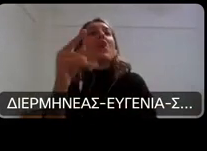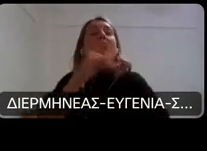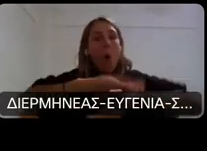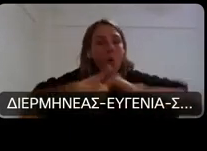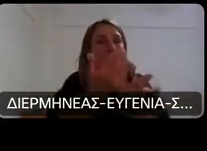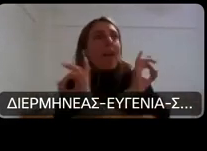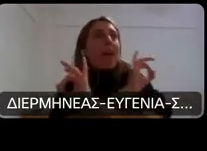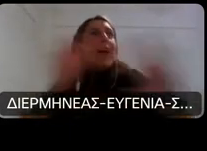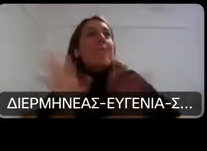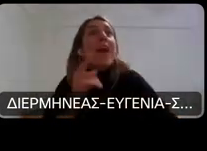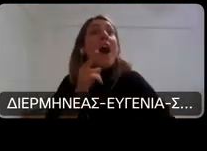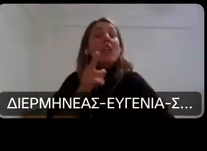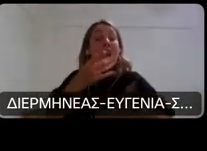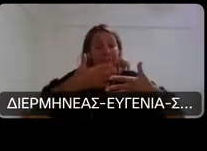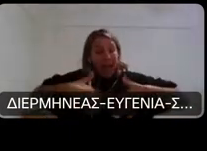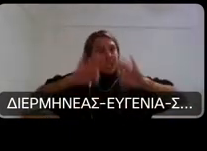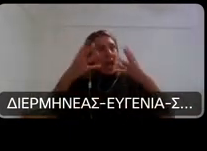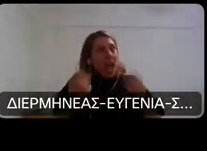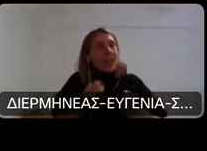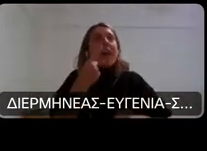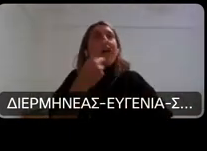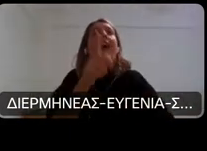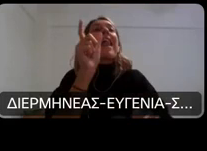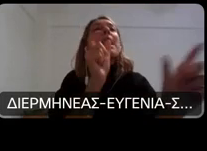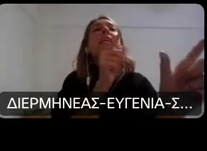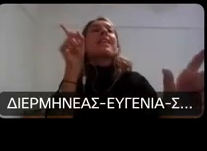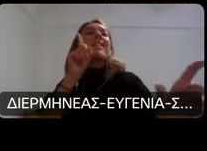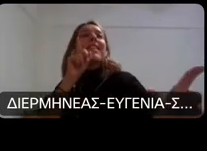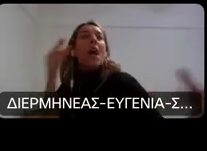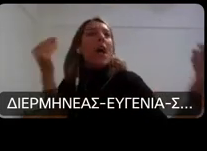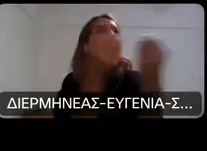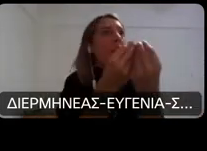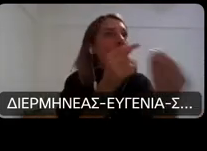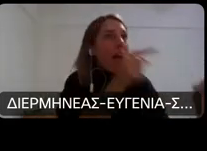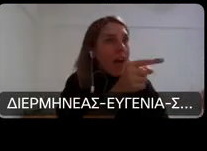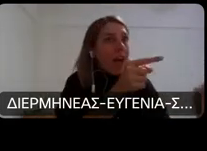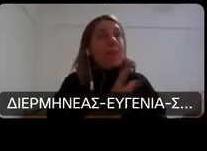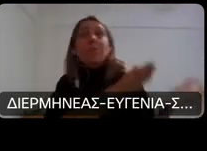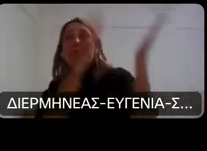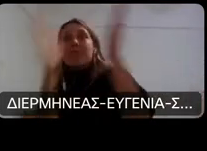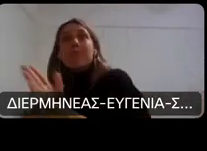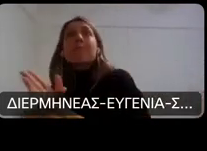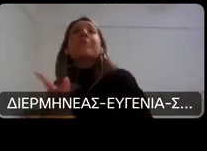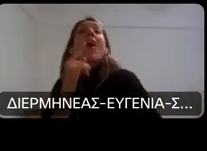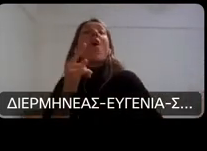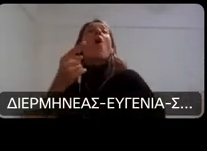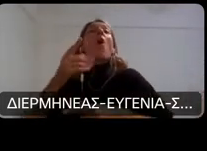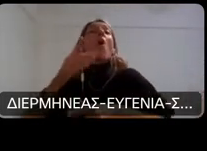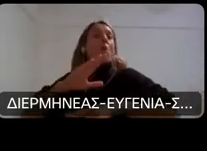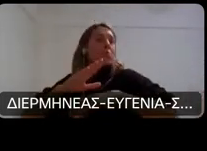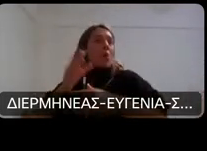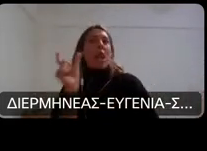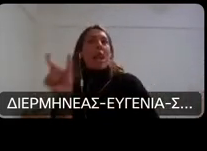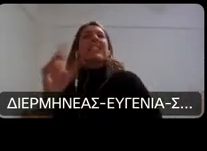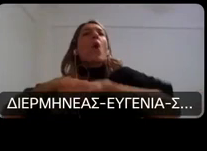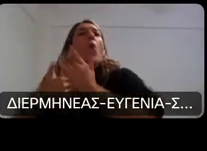αφετηρίες. Είναι άλλο πράγμα να προτείνει θηλυκοποίηση από κάπου αλλού εκείνης, και άλλο πράγμα την ουδέτερη γλώσσα επίσης από αλλού εκείνης. Και καμία